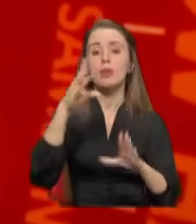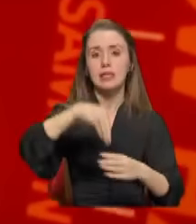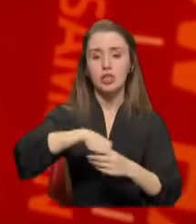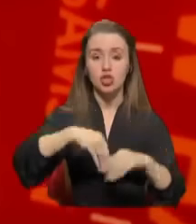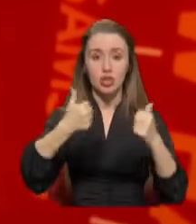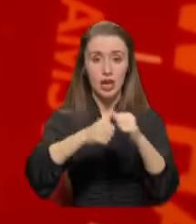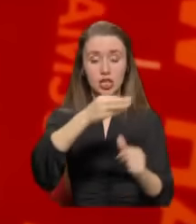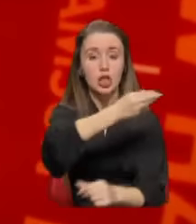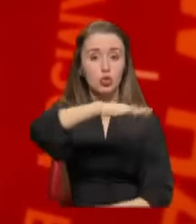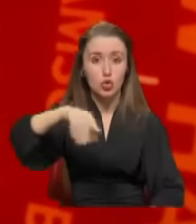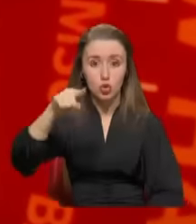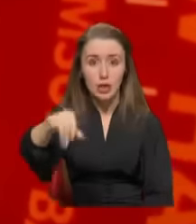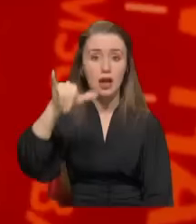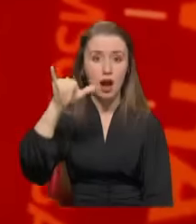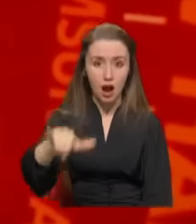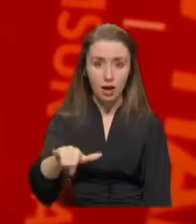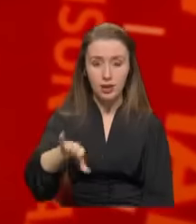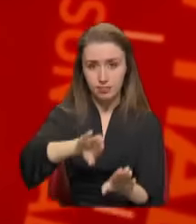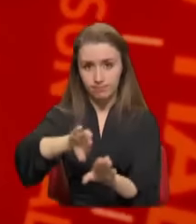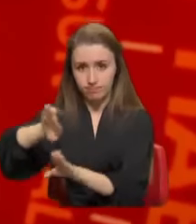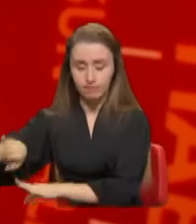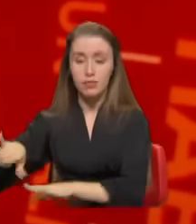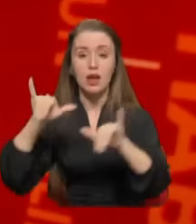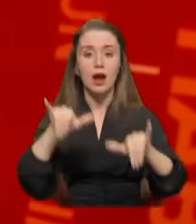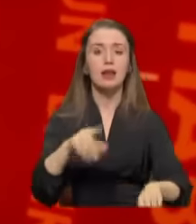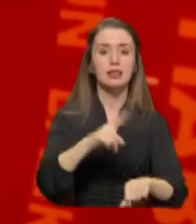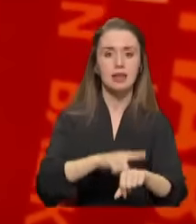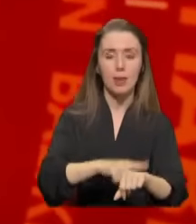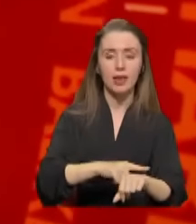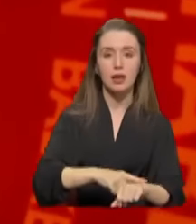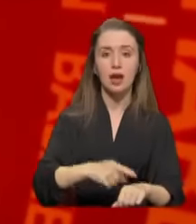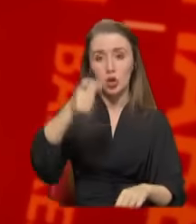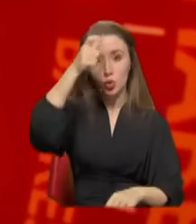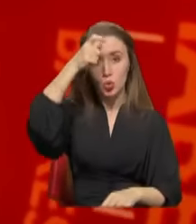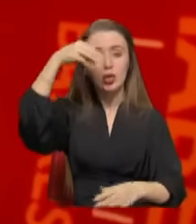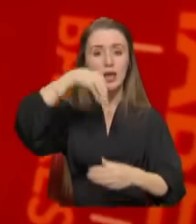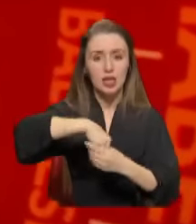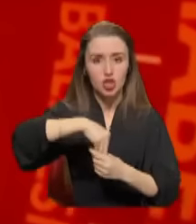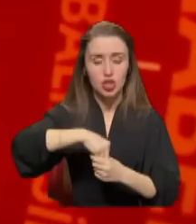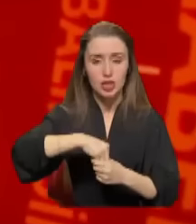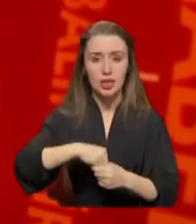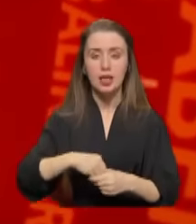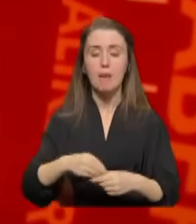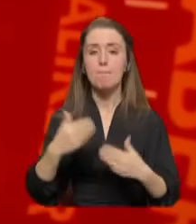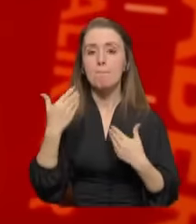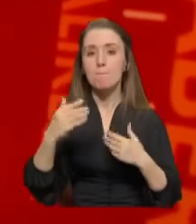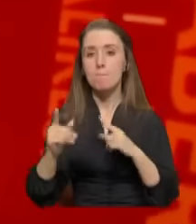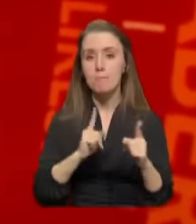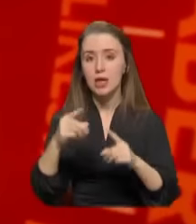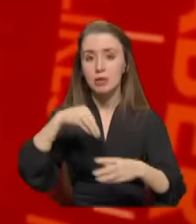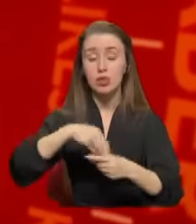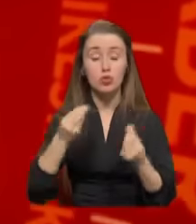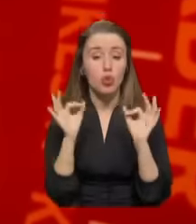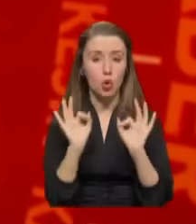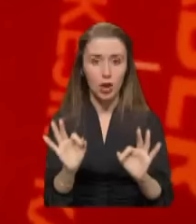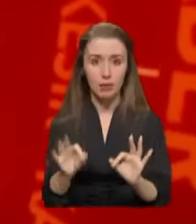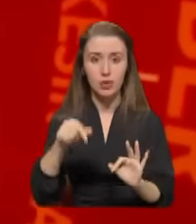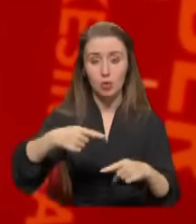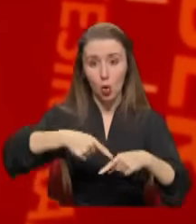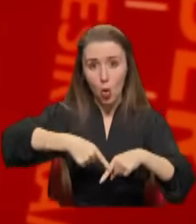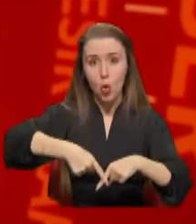ve çocuklarının hakkı bir yana, aynı zamanda ülkemiz adına, yargı, hukuk adına çok önemli.